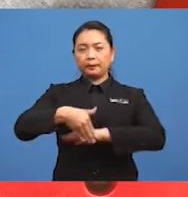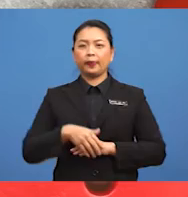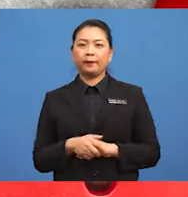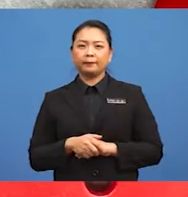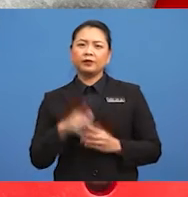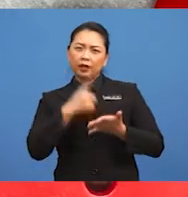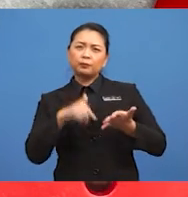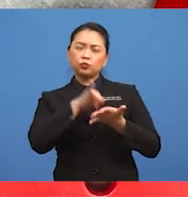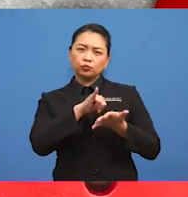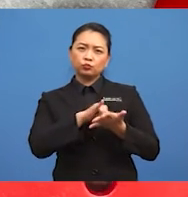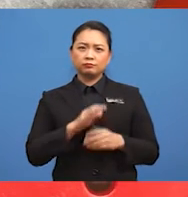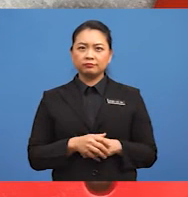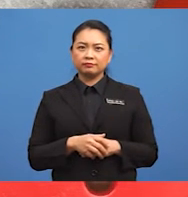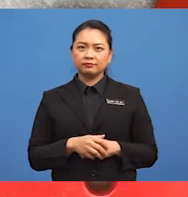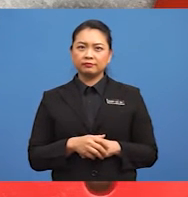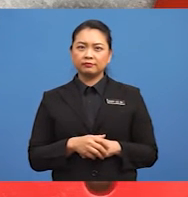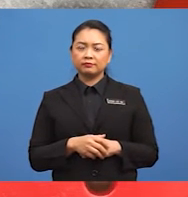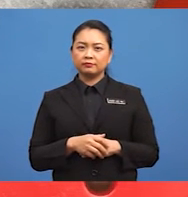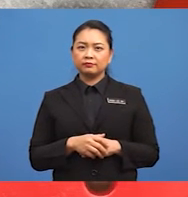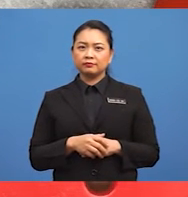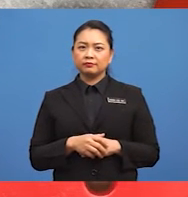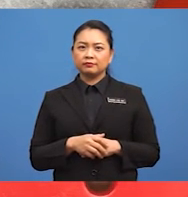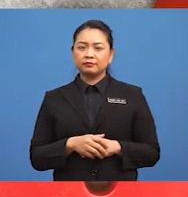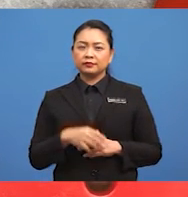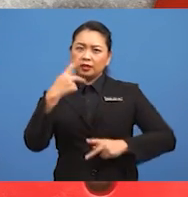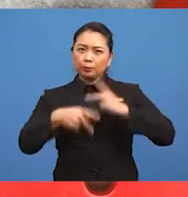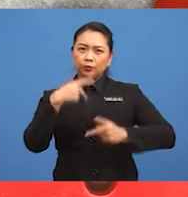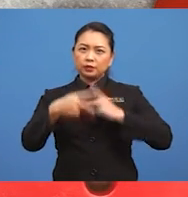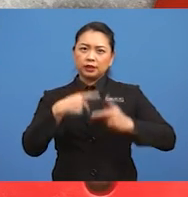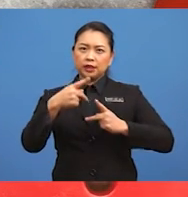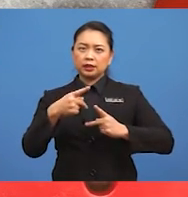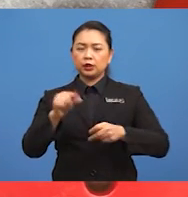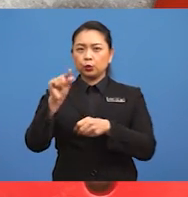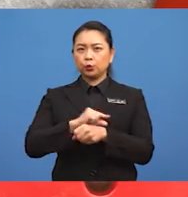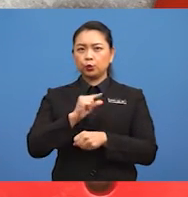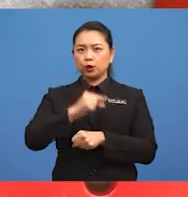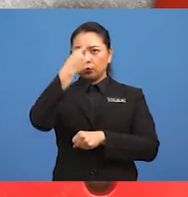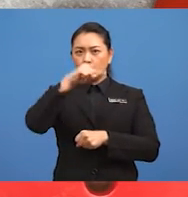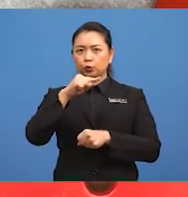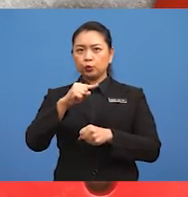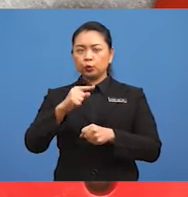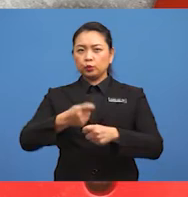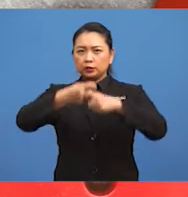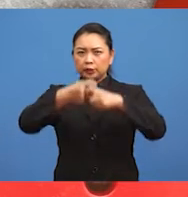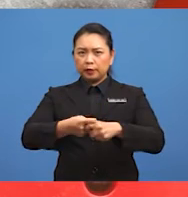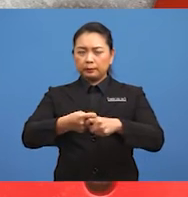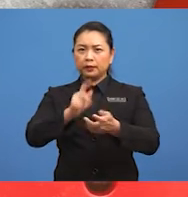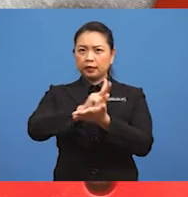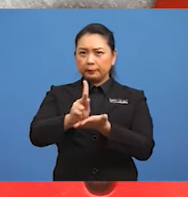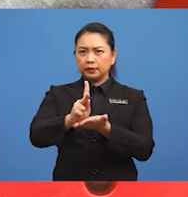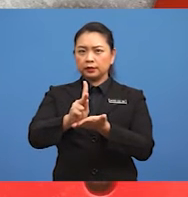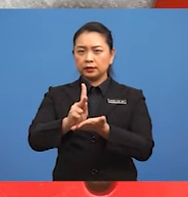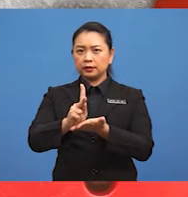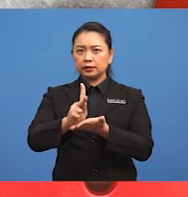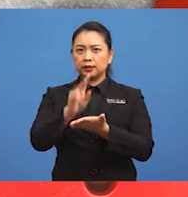Apa itu penyudah tepi? Penyudah tepi ini adalah proses digunakan untuk mengukur,